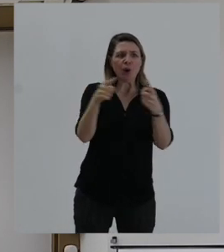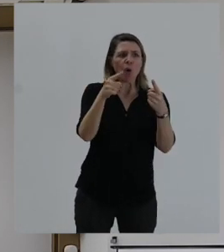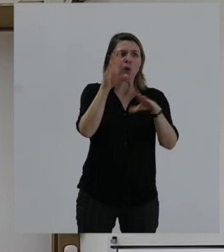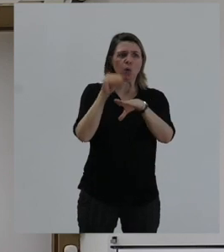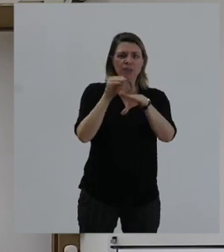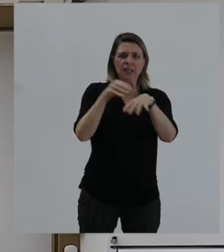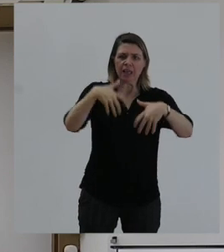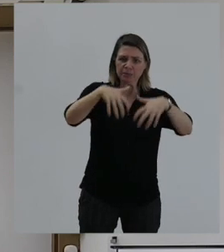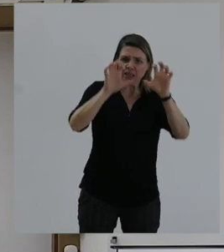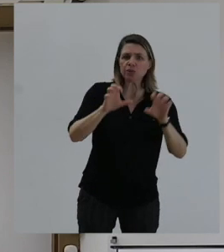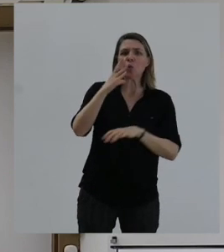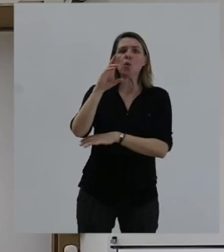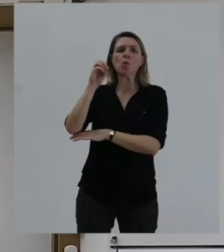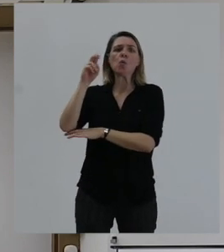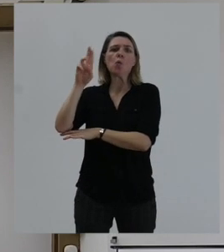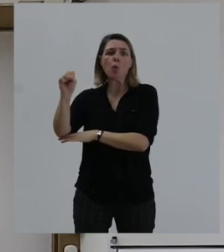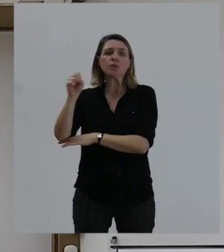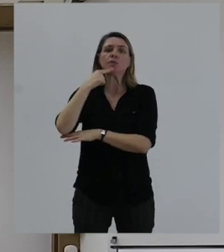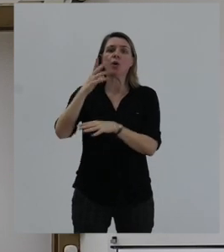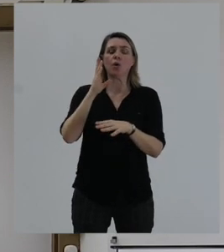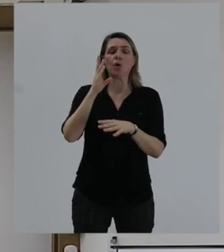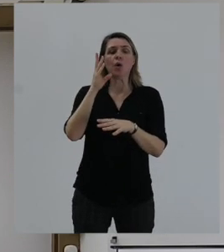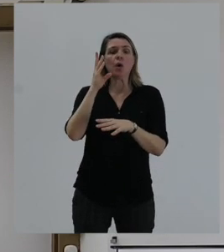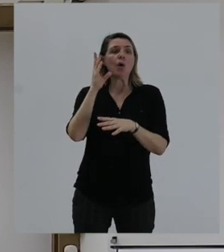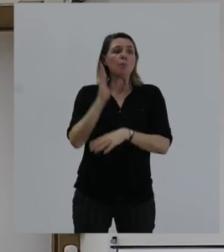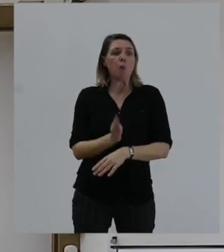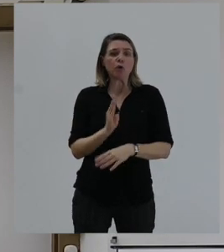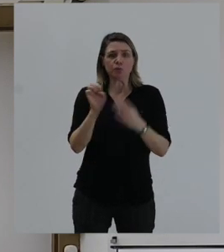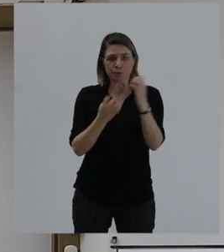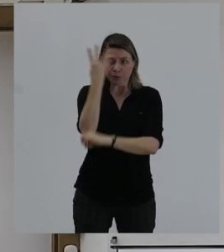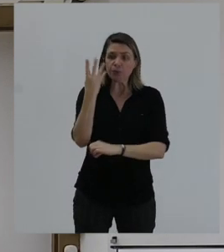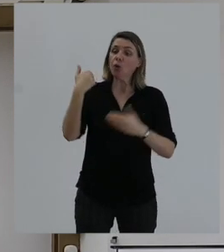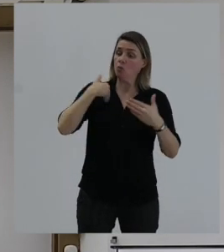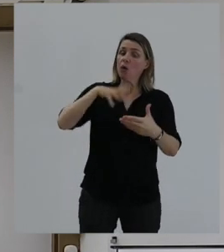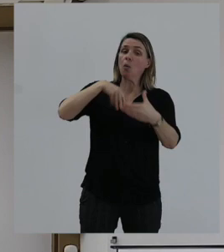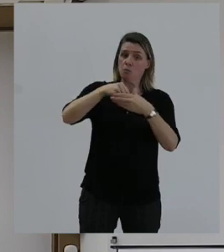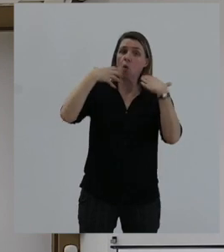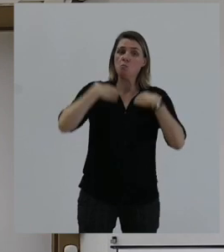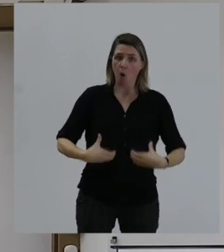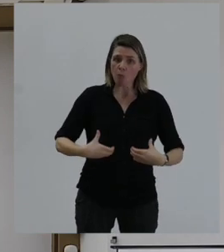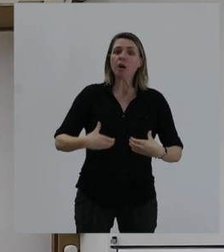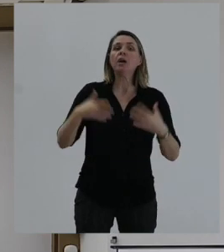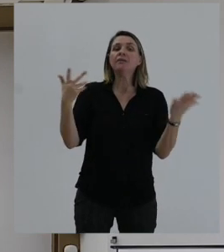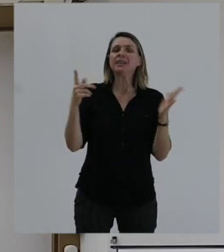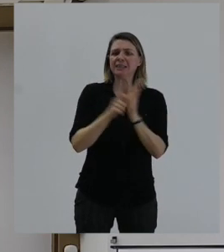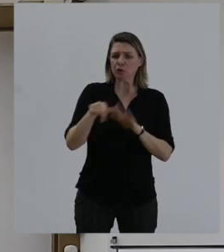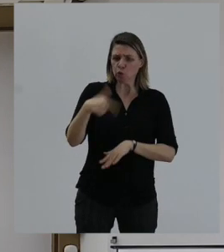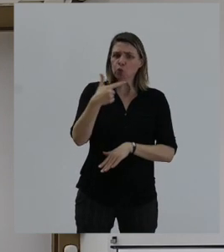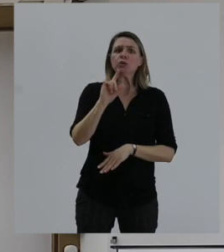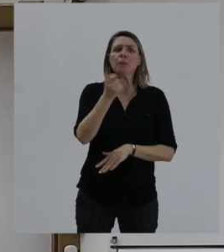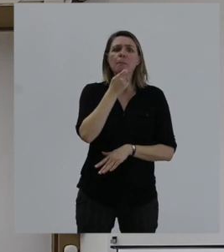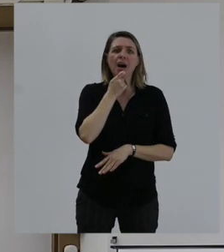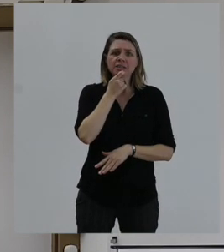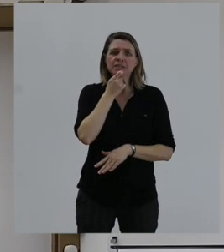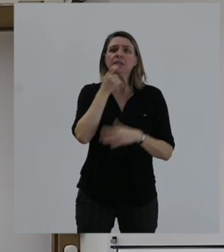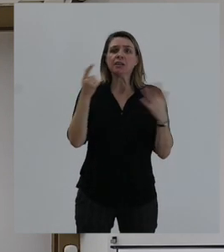d'administration et notamment celui du CROUS de Bordeaux-Aquitaine. En tant qu'élu de l'Union étudiante au CROUS, ce mardi 12 mars, nous étions en